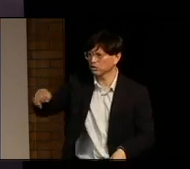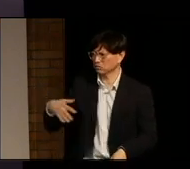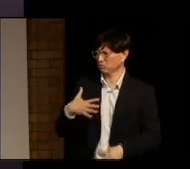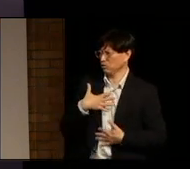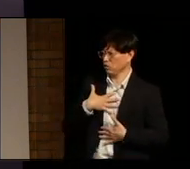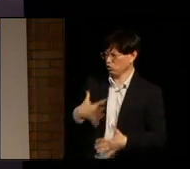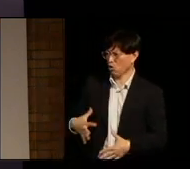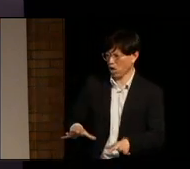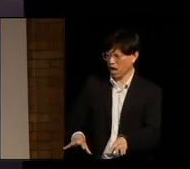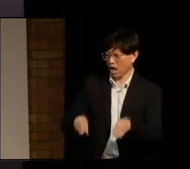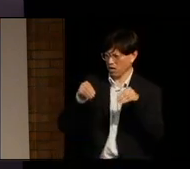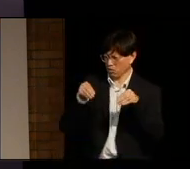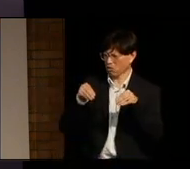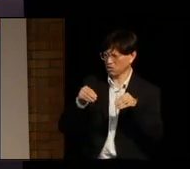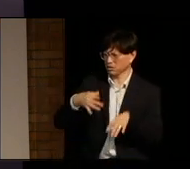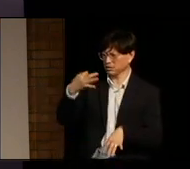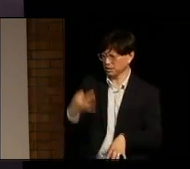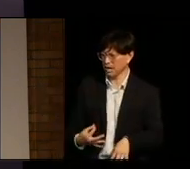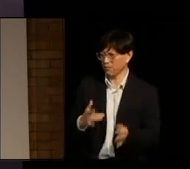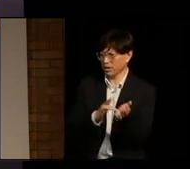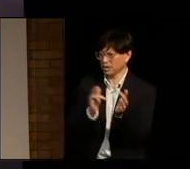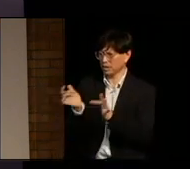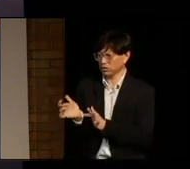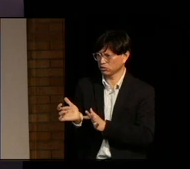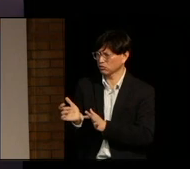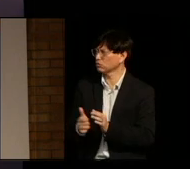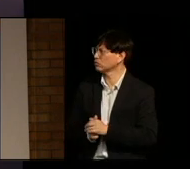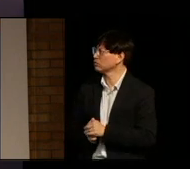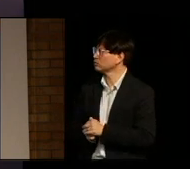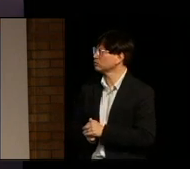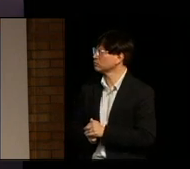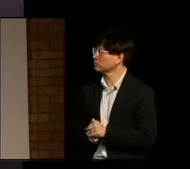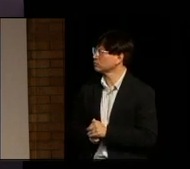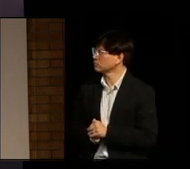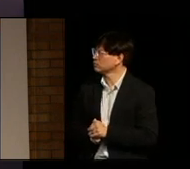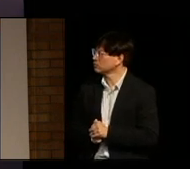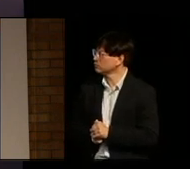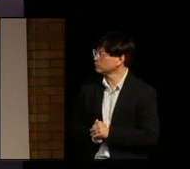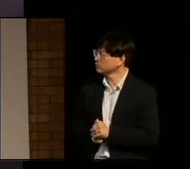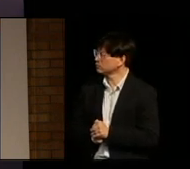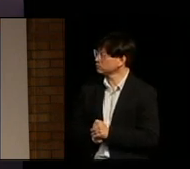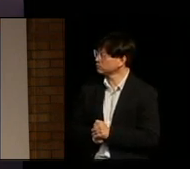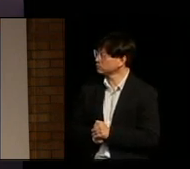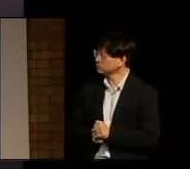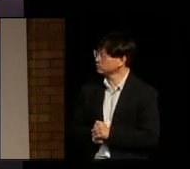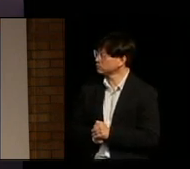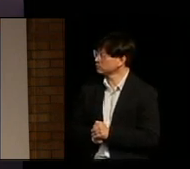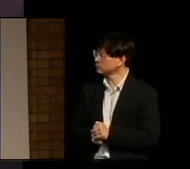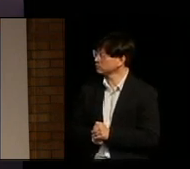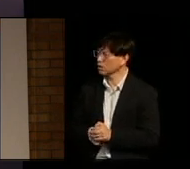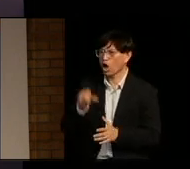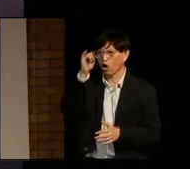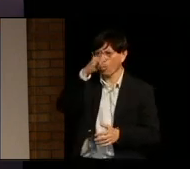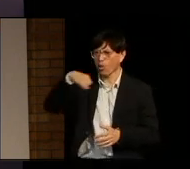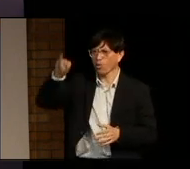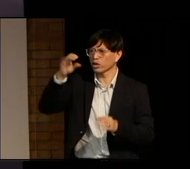incondizionatamente da Gesù no a prescindere dai sentimenti che provavamo in quel momento Un'ultima cosa che